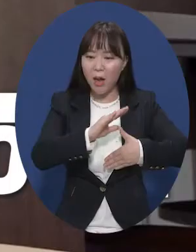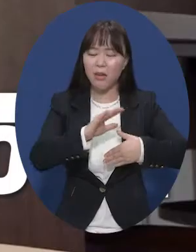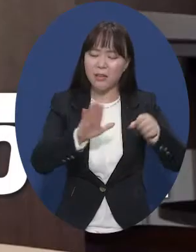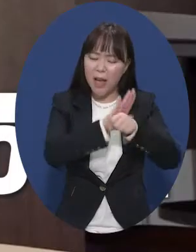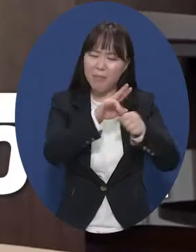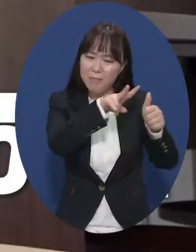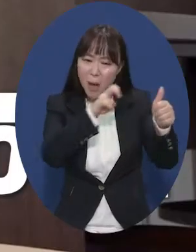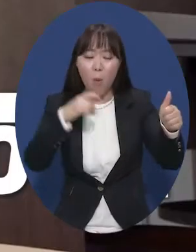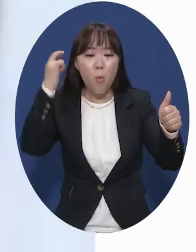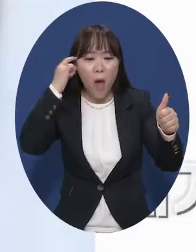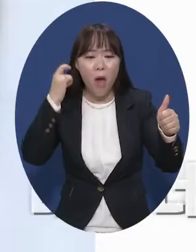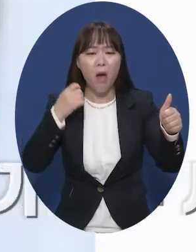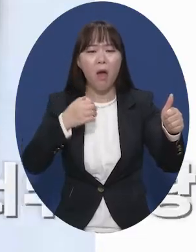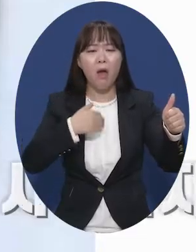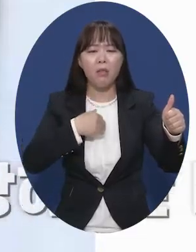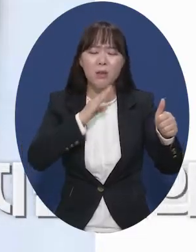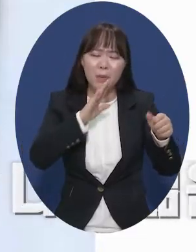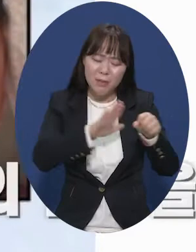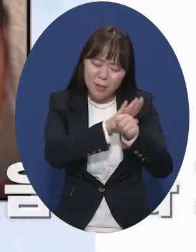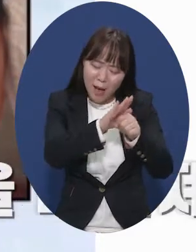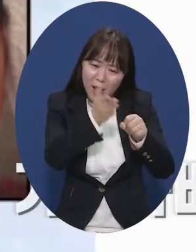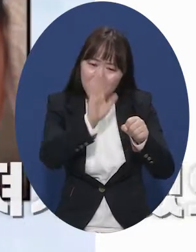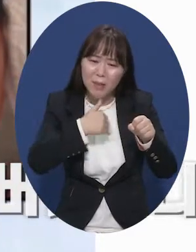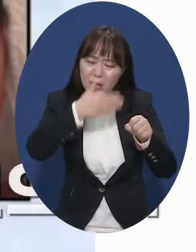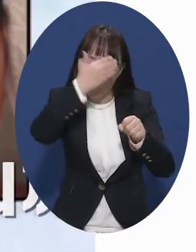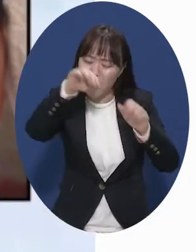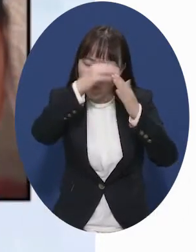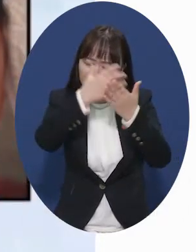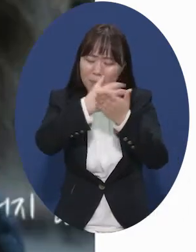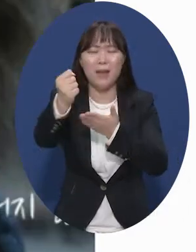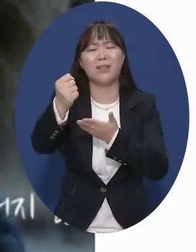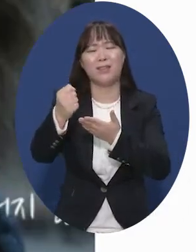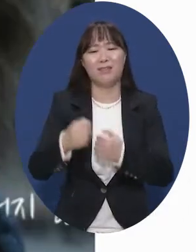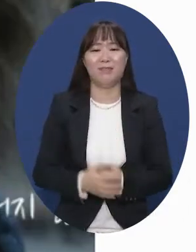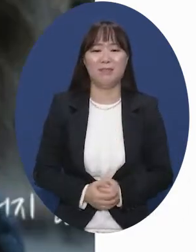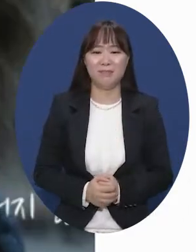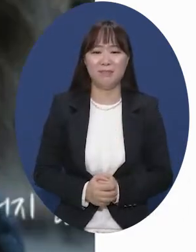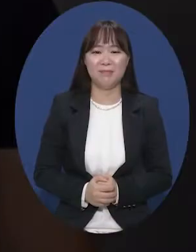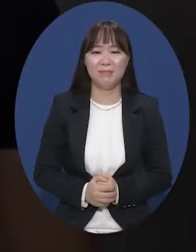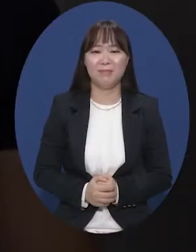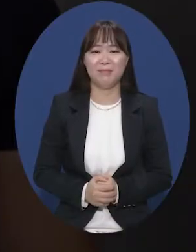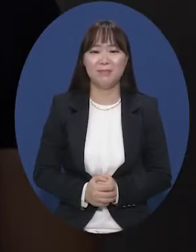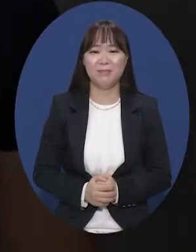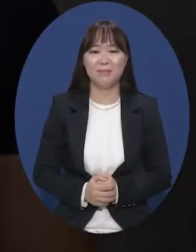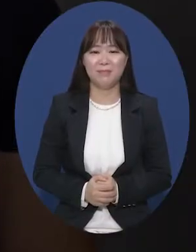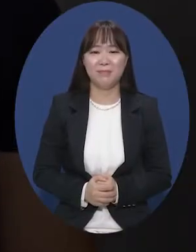애증이다. 왜냐면 내가 너무 사랑하지만 나의 젊음을 다 가져가 버렸으니까.